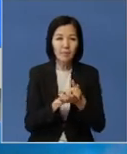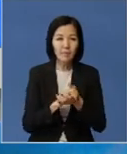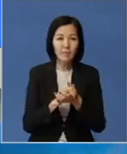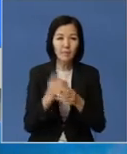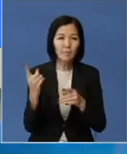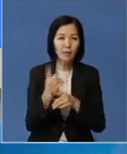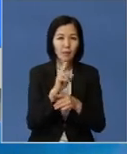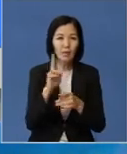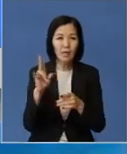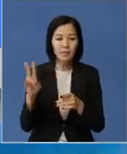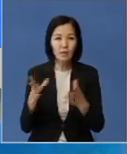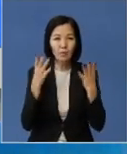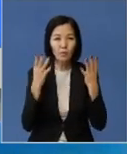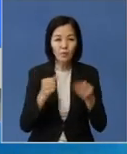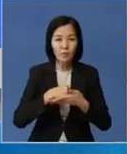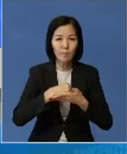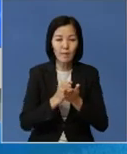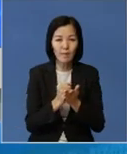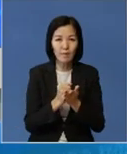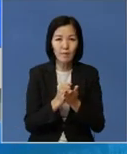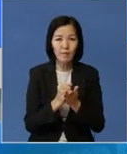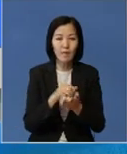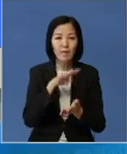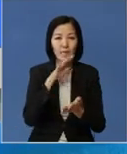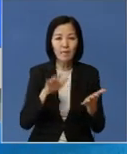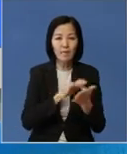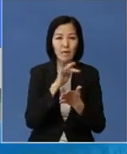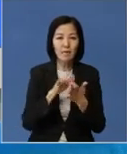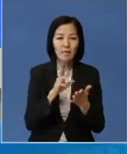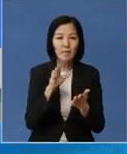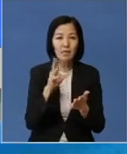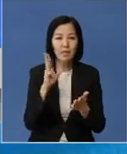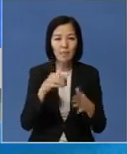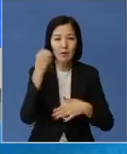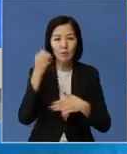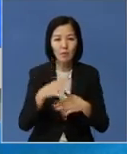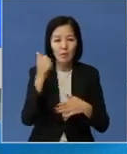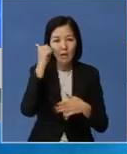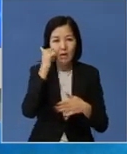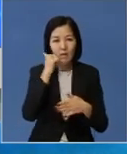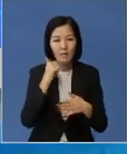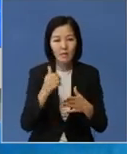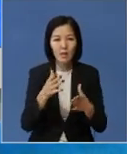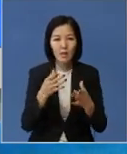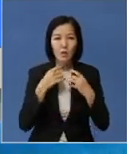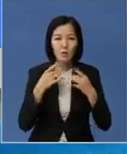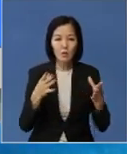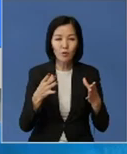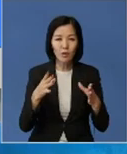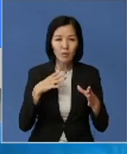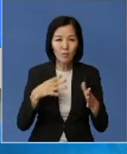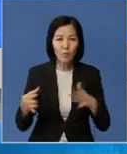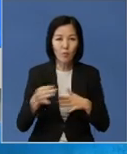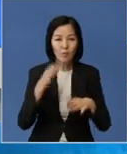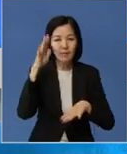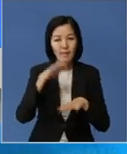деп белгіленген. Осы айтулы датаға орай Текелі қаласындағы Шапағат орталығының қазыналы қариялары қарттар күнін атап өтті. Шараға